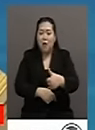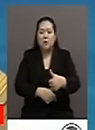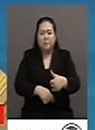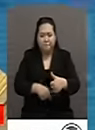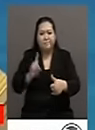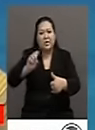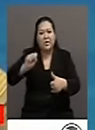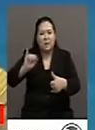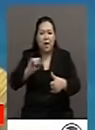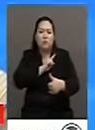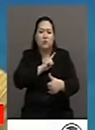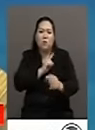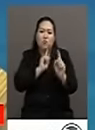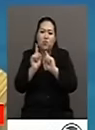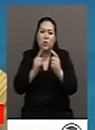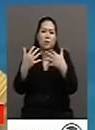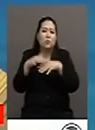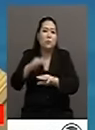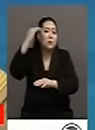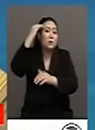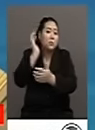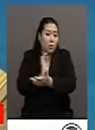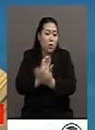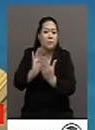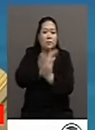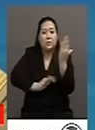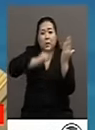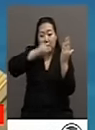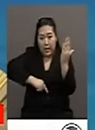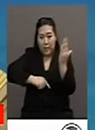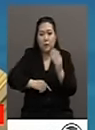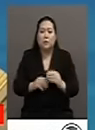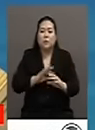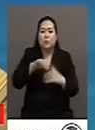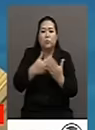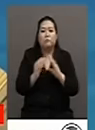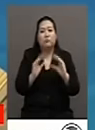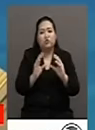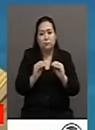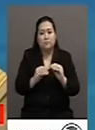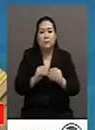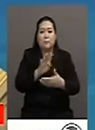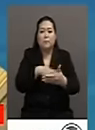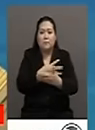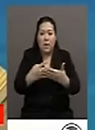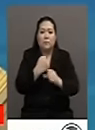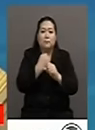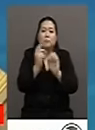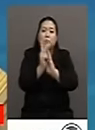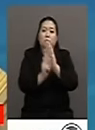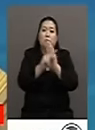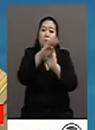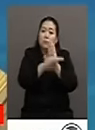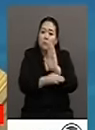างสำนักงานตำรวจแห่งชาติแล้วก็อัยการประชุมครับเตรียมแผนเข้าจับกลุ่มส่วนกรณีถ้าเกิดต้องมีกำแพงมนุษย์นะฮ